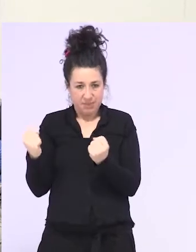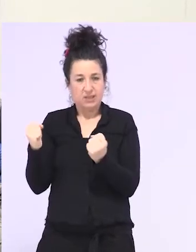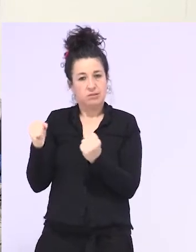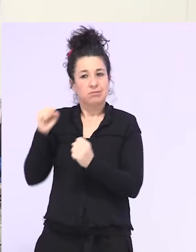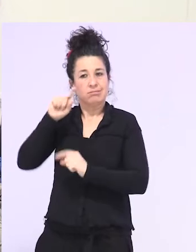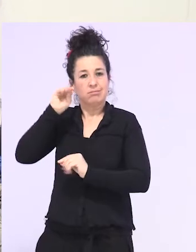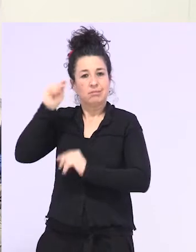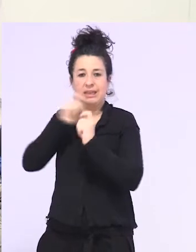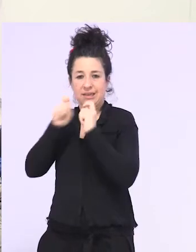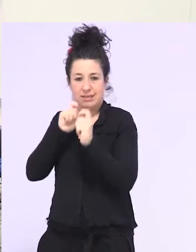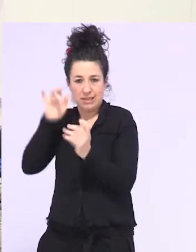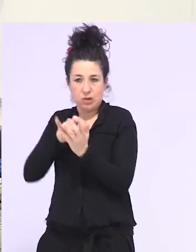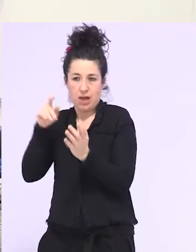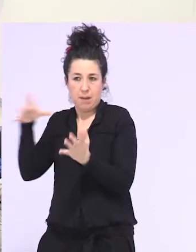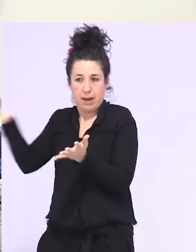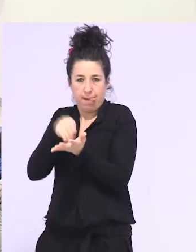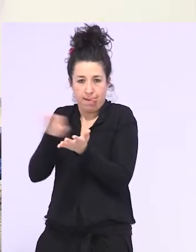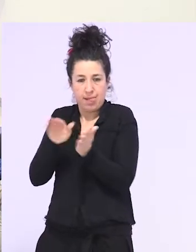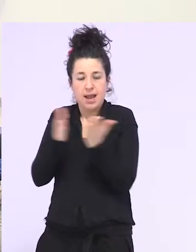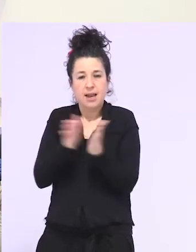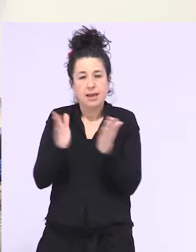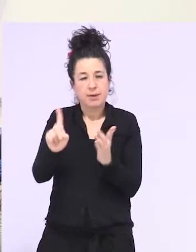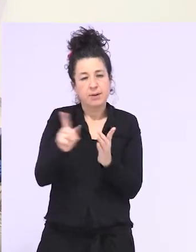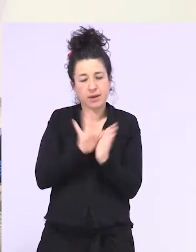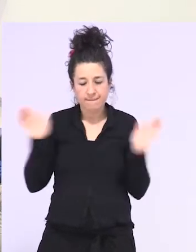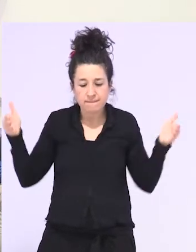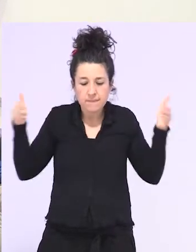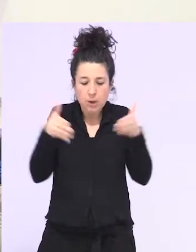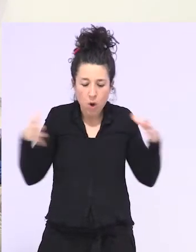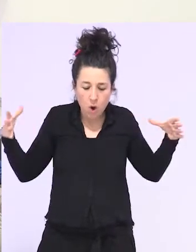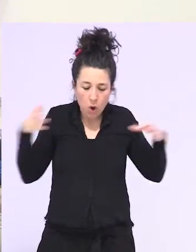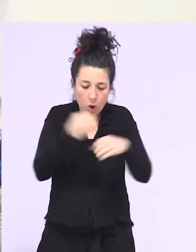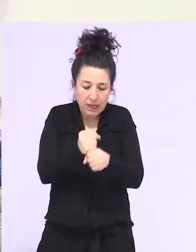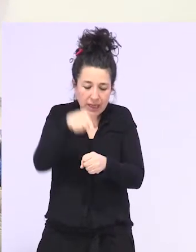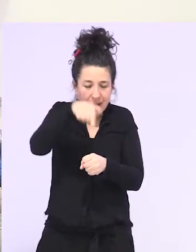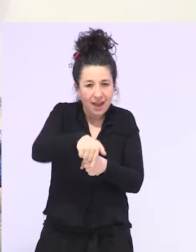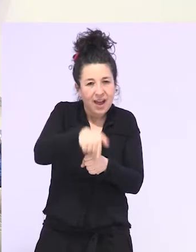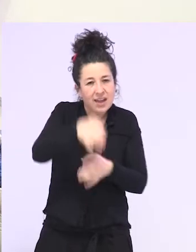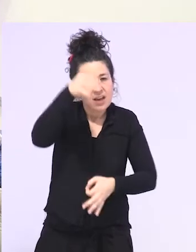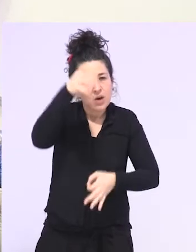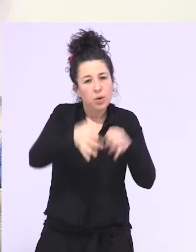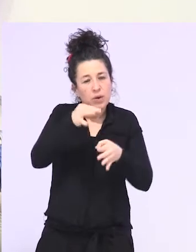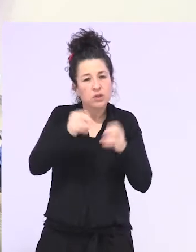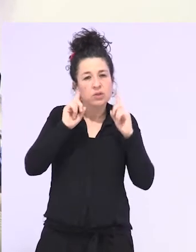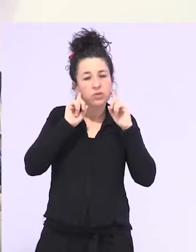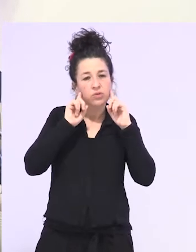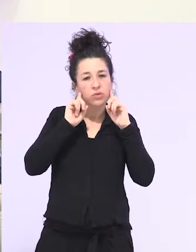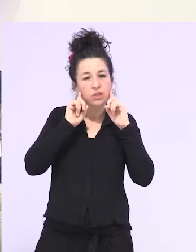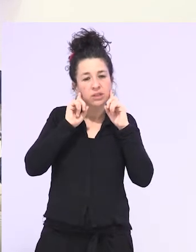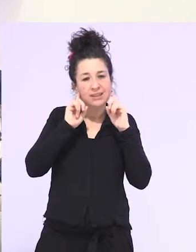baina nahiko nuke pixkate jarri fokoa epaiketetan, ez? Nola epaitzen dira erasoak. Protestak izan